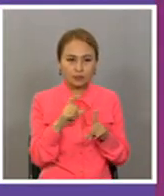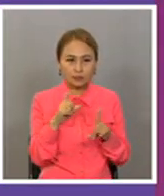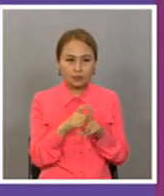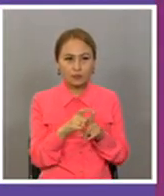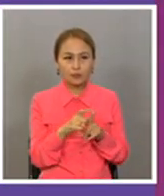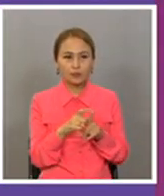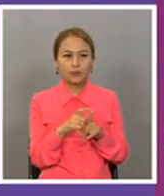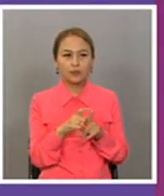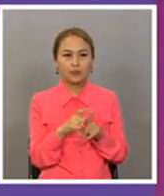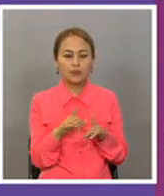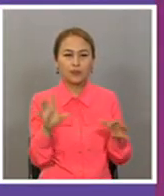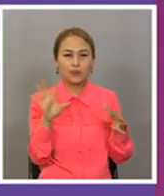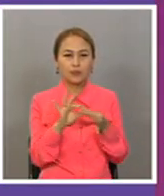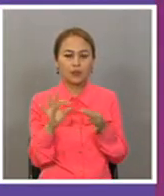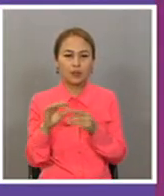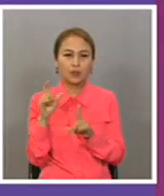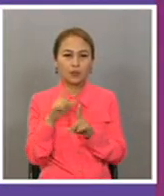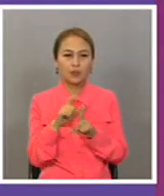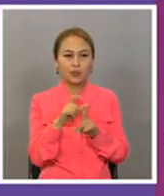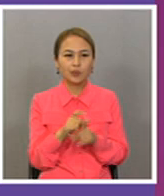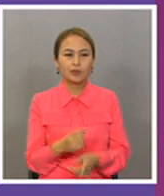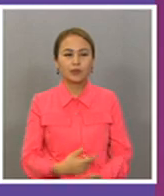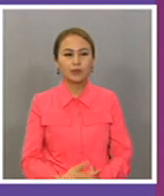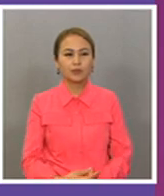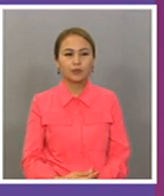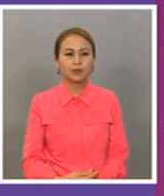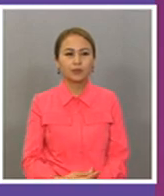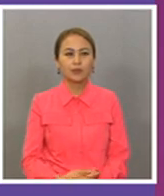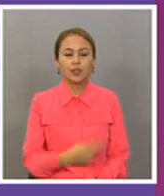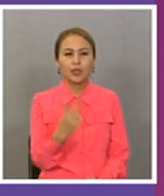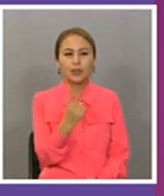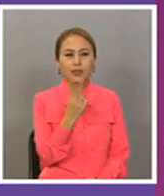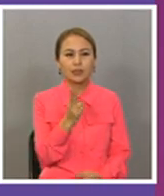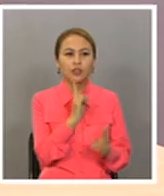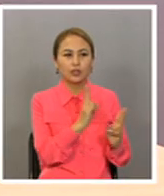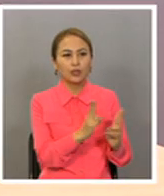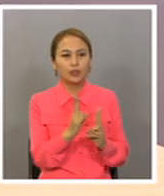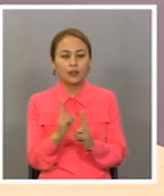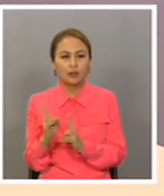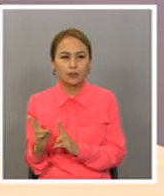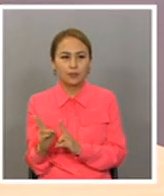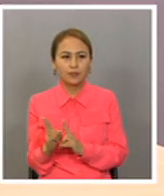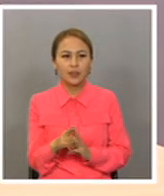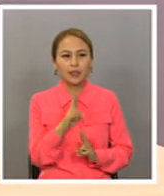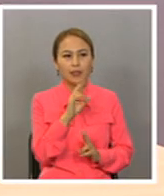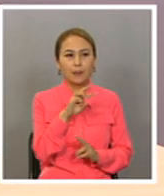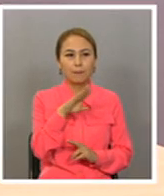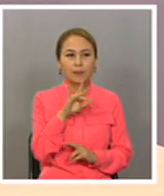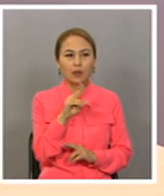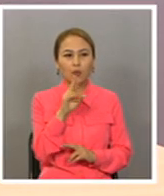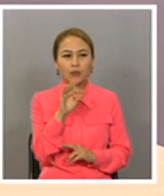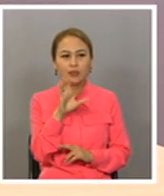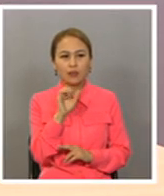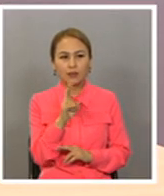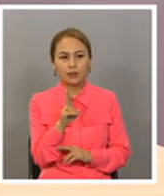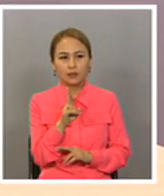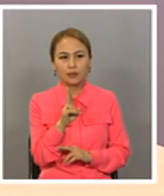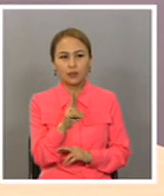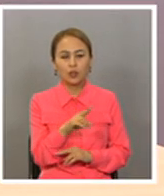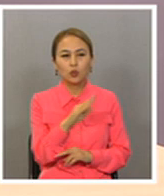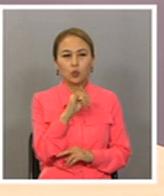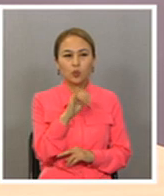ілік септіктегі сөздер екен. Енді екінші қатарда кемпір қосақты,